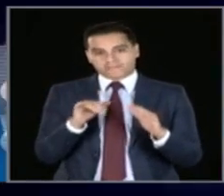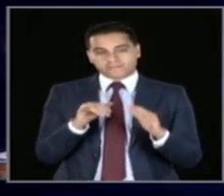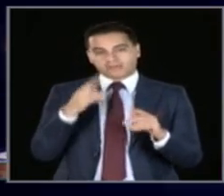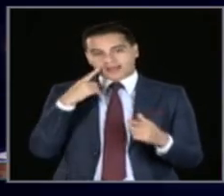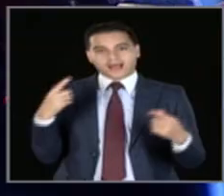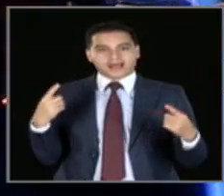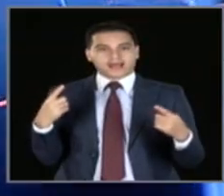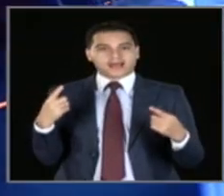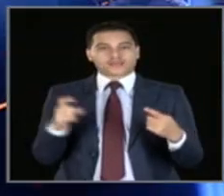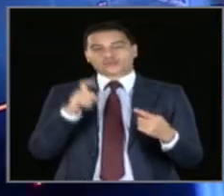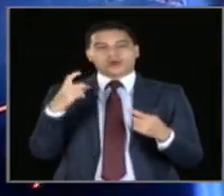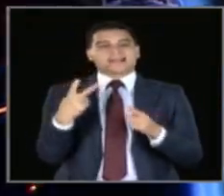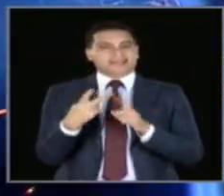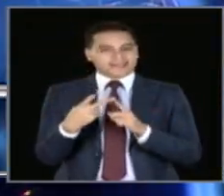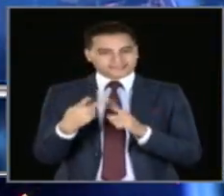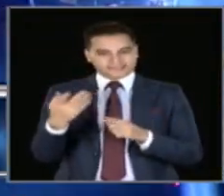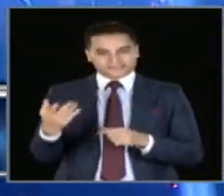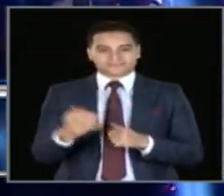السؤال